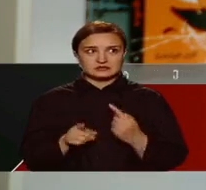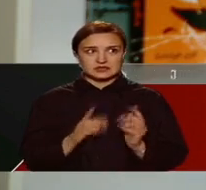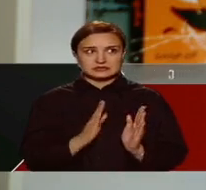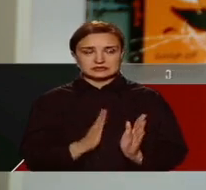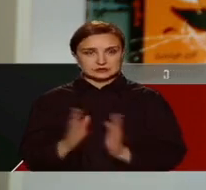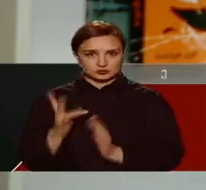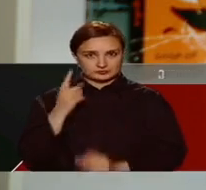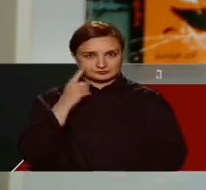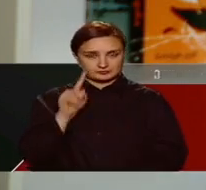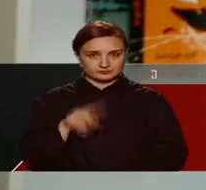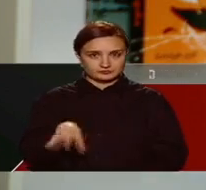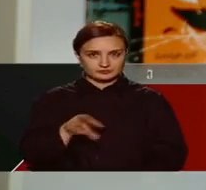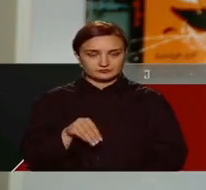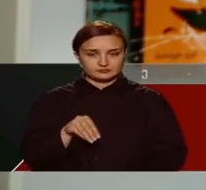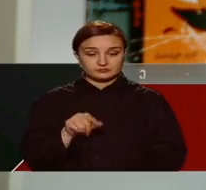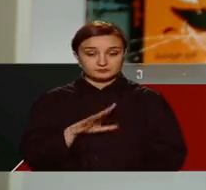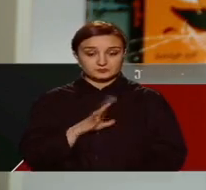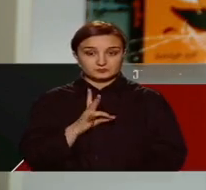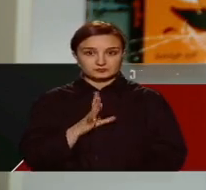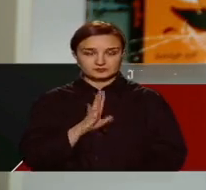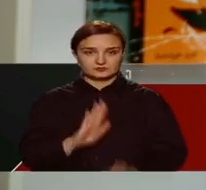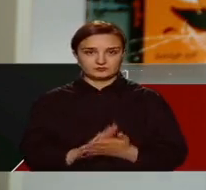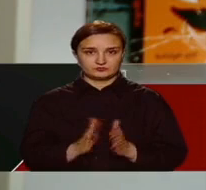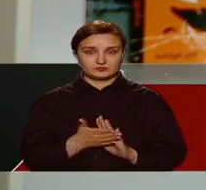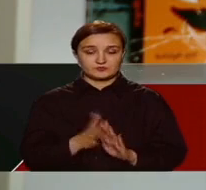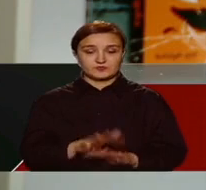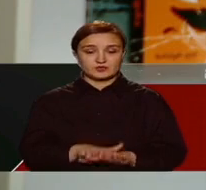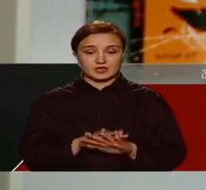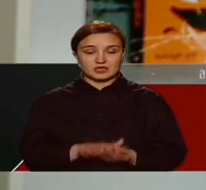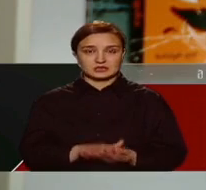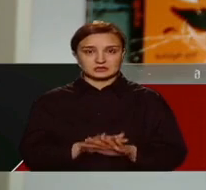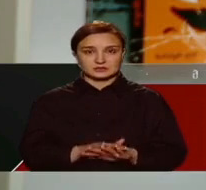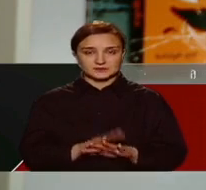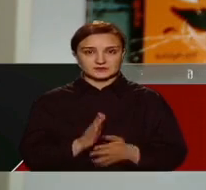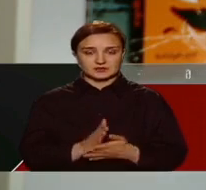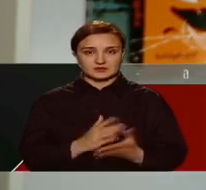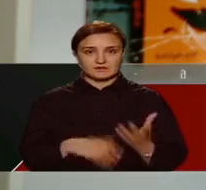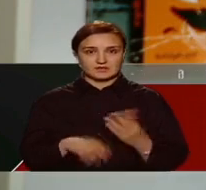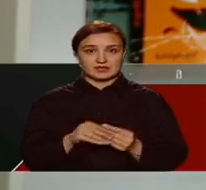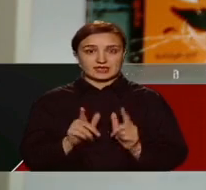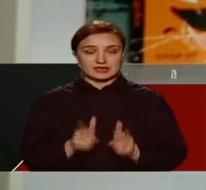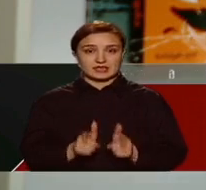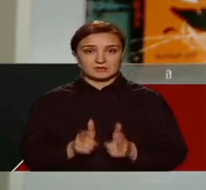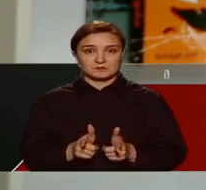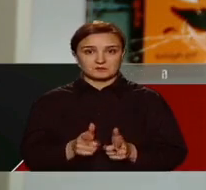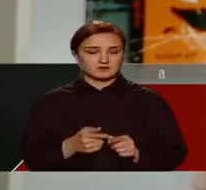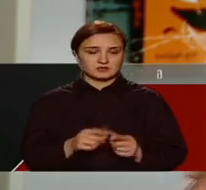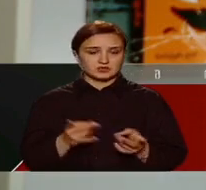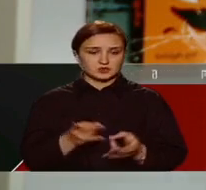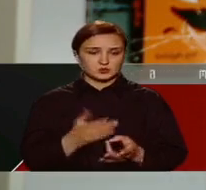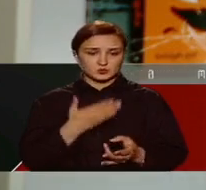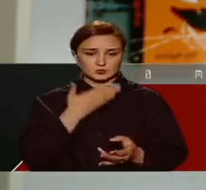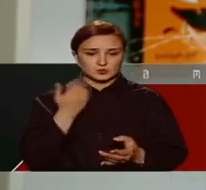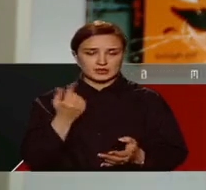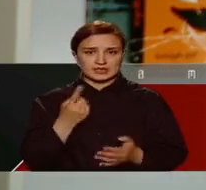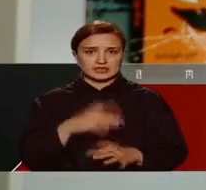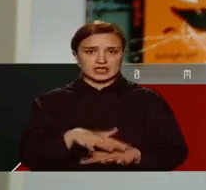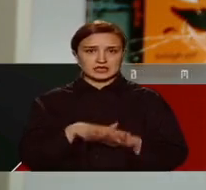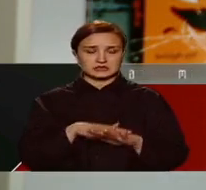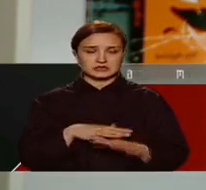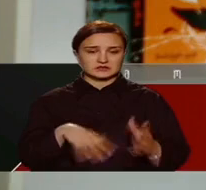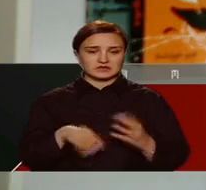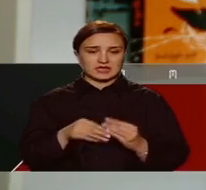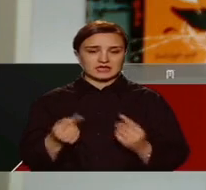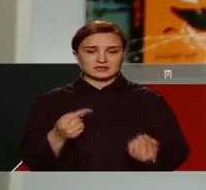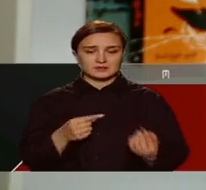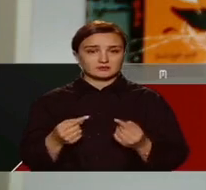წესრიგი მოვიფიქროთ. ამაზე აქედან იყოს შეთანხმებები, რომ აქციები თუ რამე ისეთია, რომელიც რაც ყველა ეთანხმება, არ არის საჭირო ეს რაღაცა ერთი აქცია, სადაც ყველა